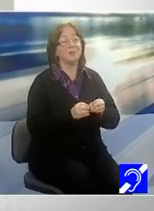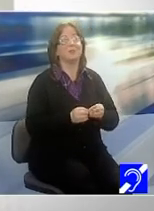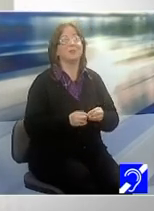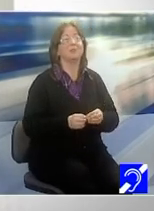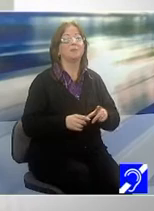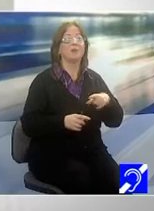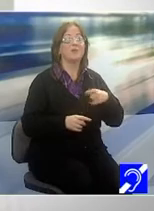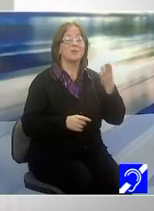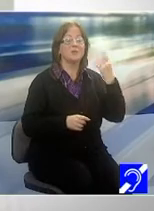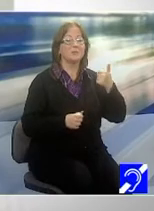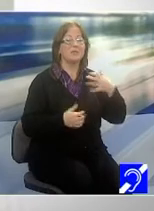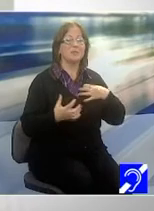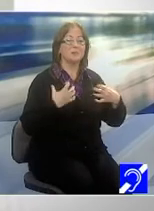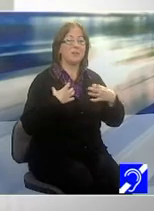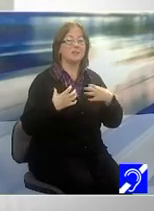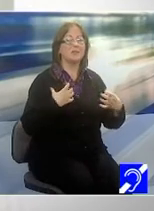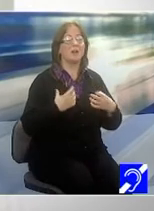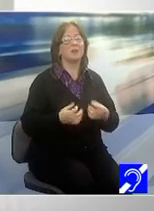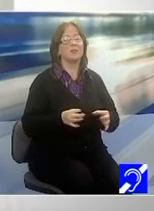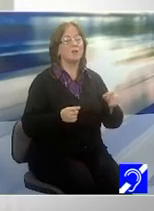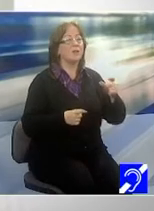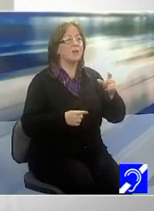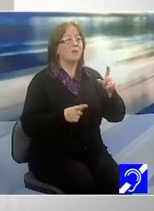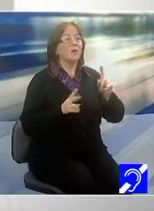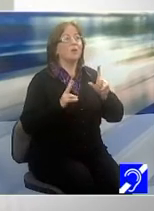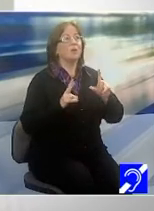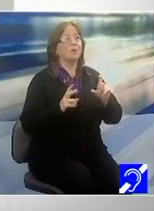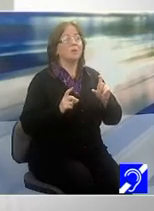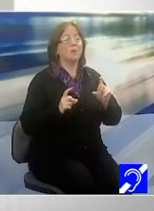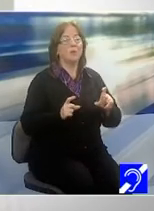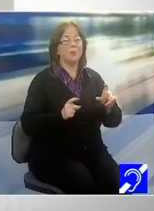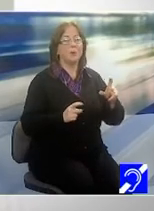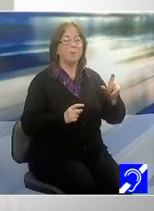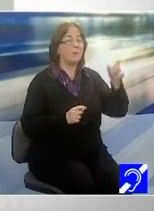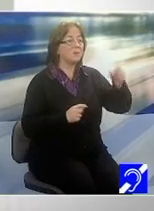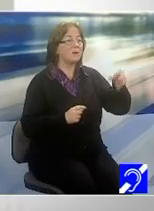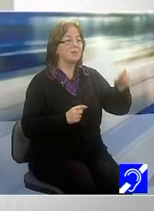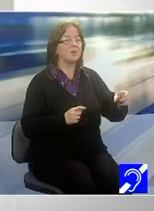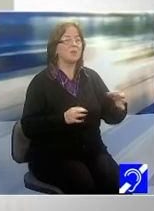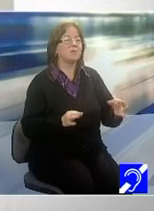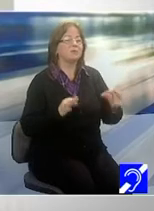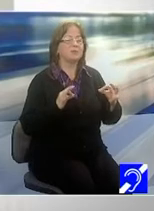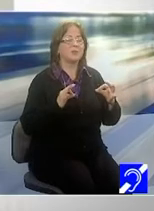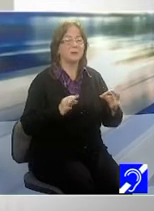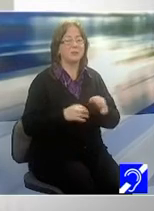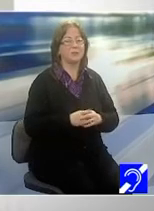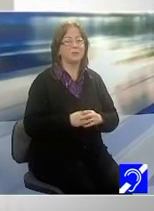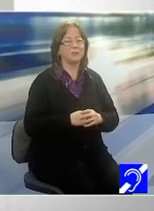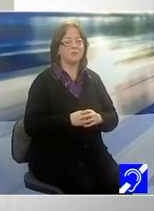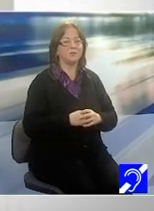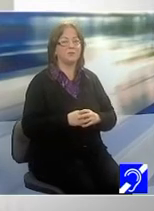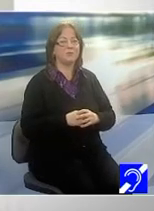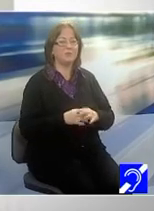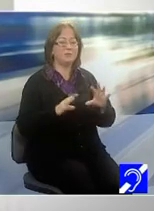un spectacol cu o distribuție de talie internațională. Iar prestația artiștilor